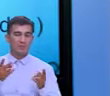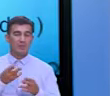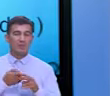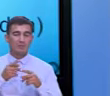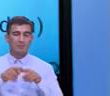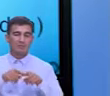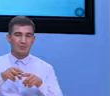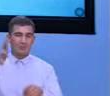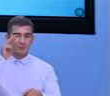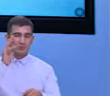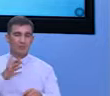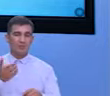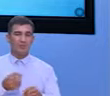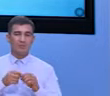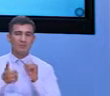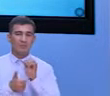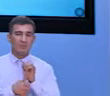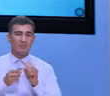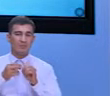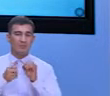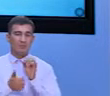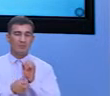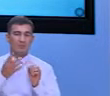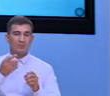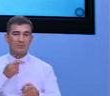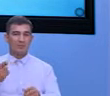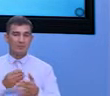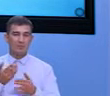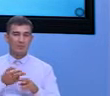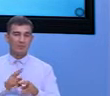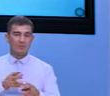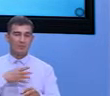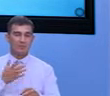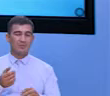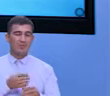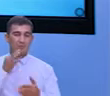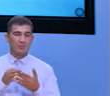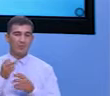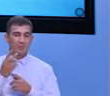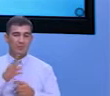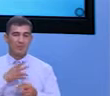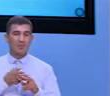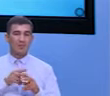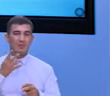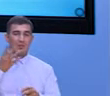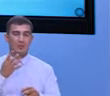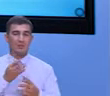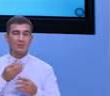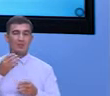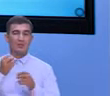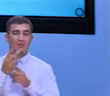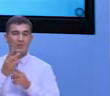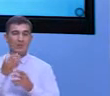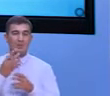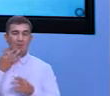Demak, yechilishi qarang. 16 dan 4 ni ayirib 12 hosil bo'ldi. Ya'ni o'zini qismlarini olib tashladi 4 bo'lagini va 12 ni 4 ta